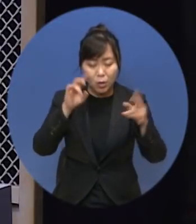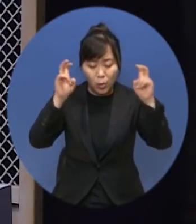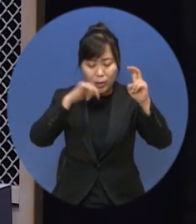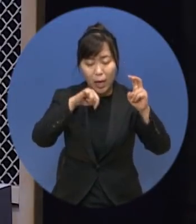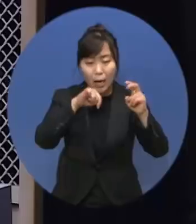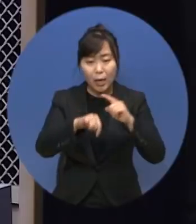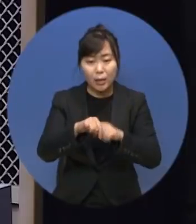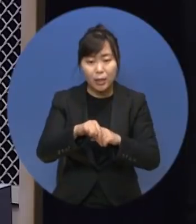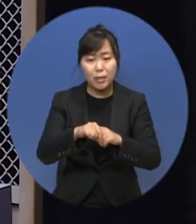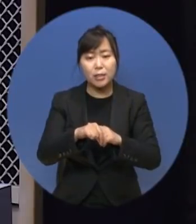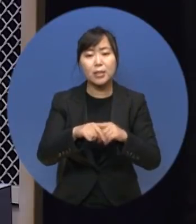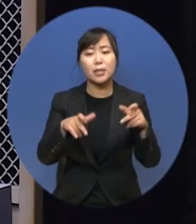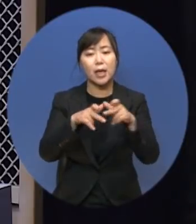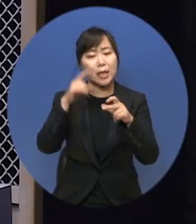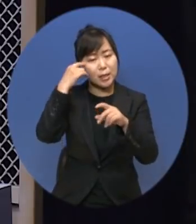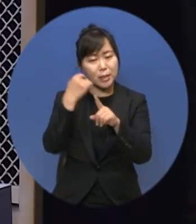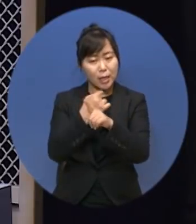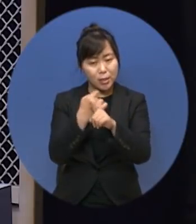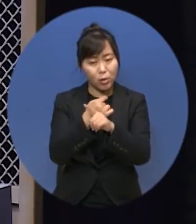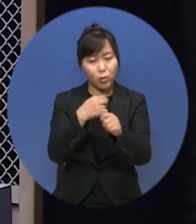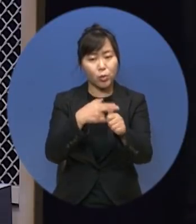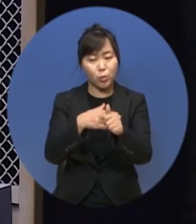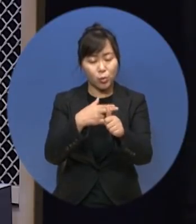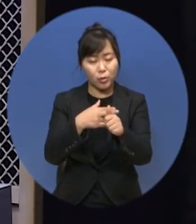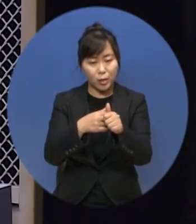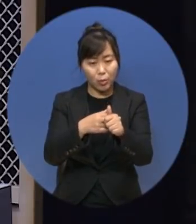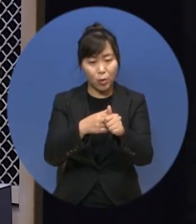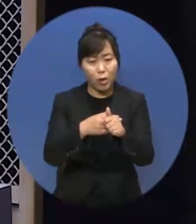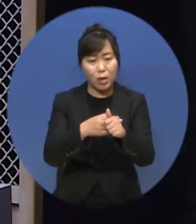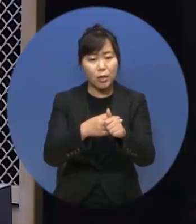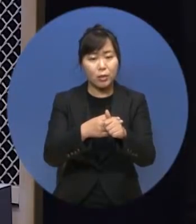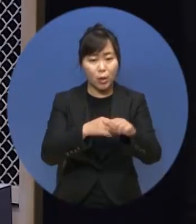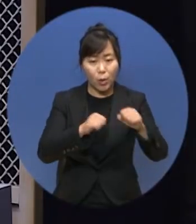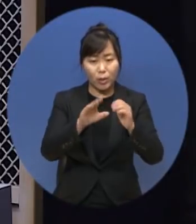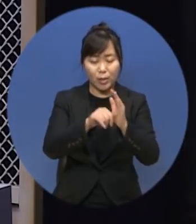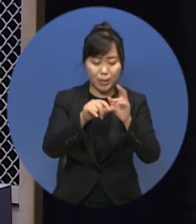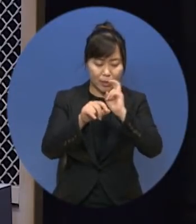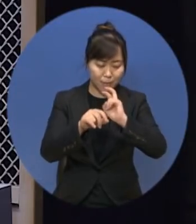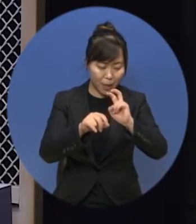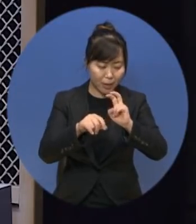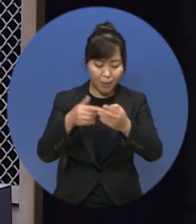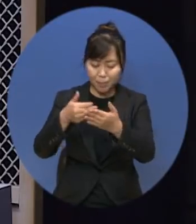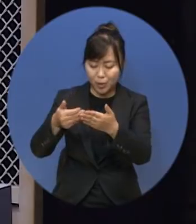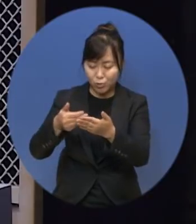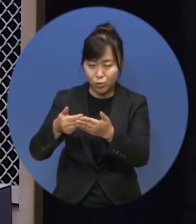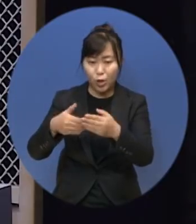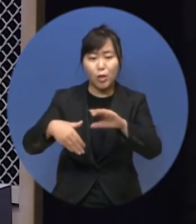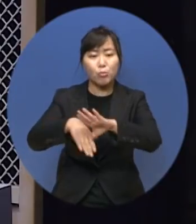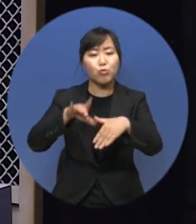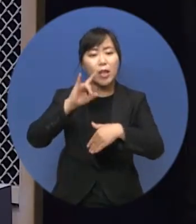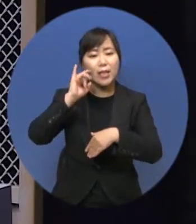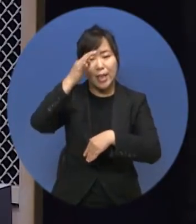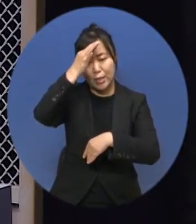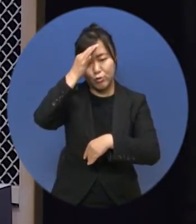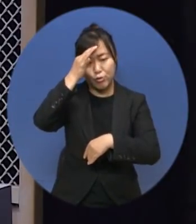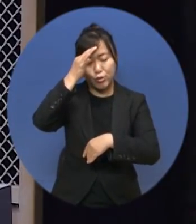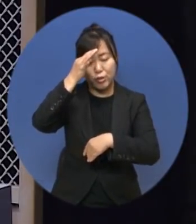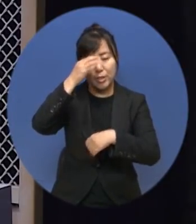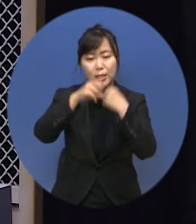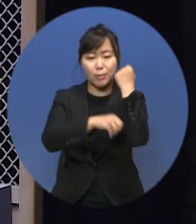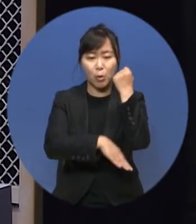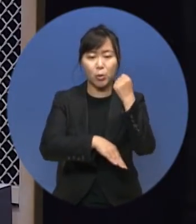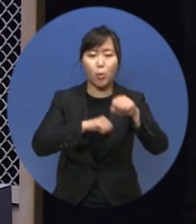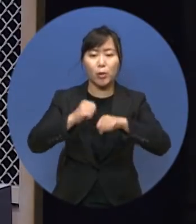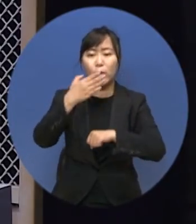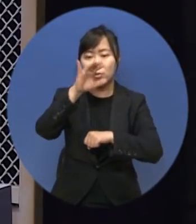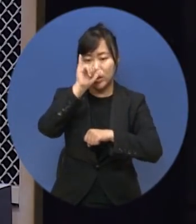개선 교육 강사로 장애인 당사자분들이 활동하실 때 음악이나 미술 등 문화예술을 매개로